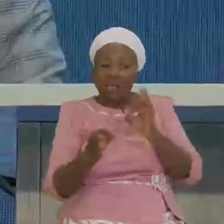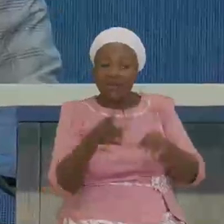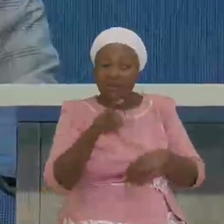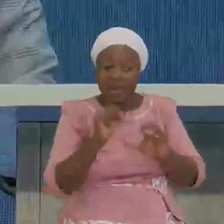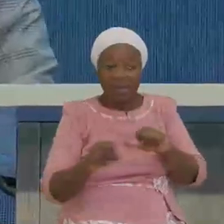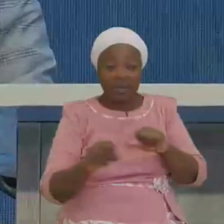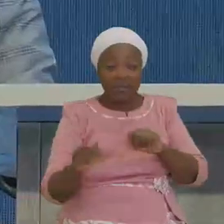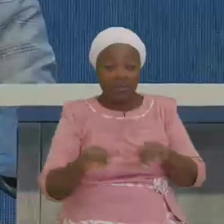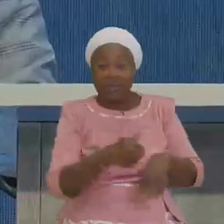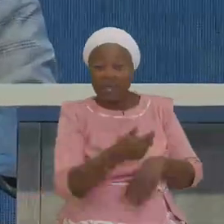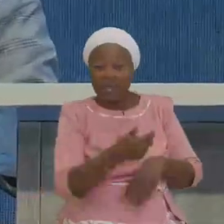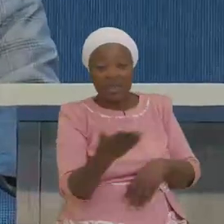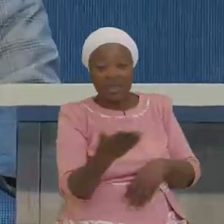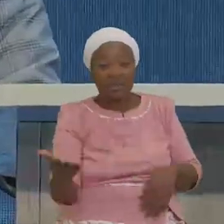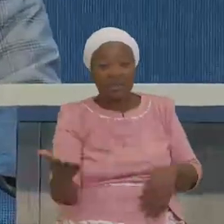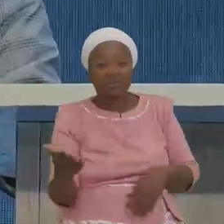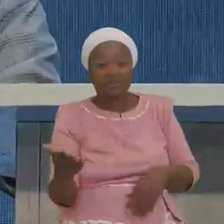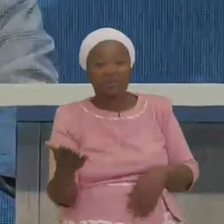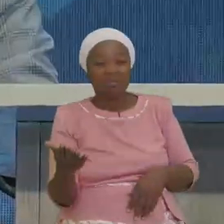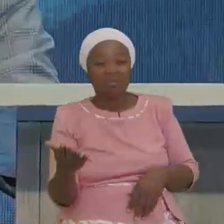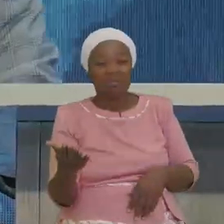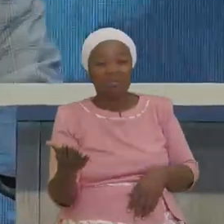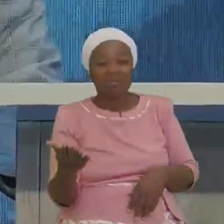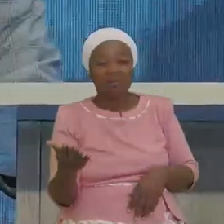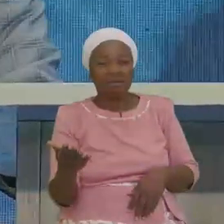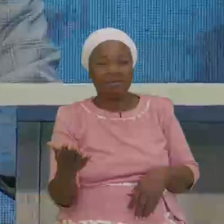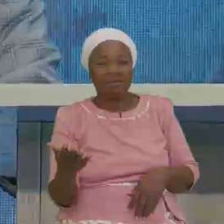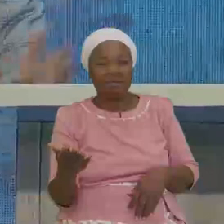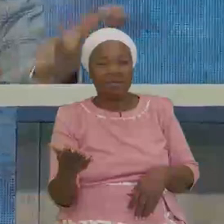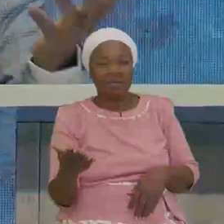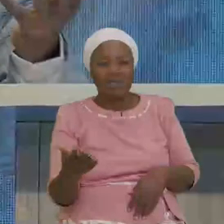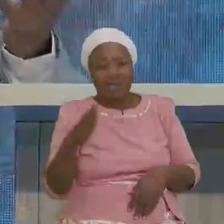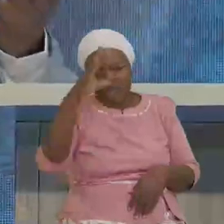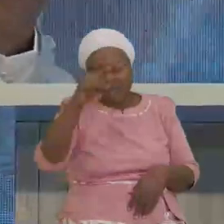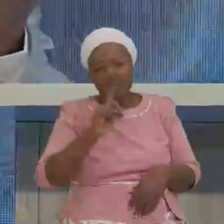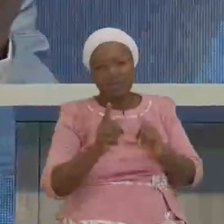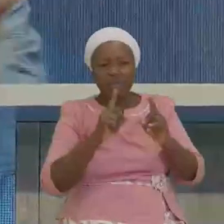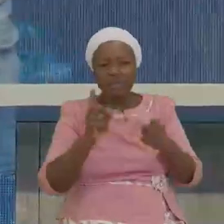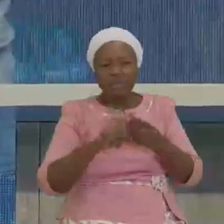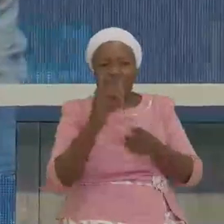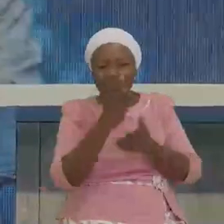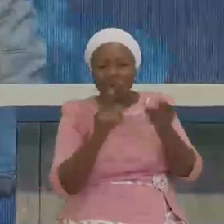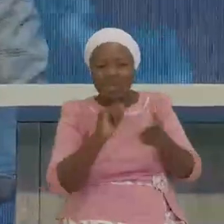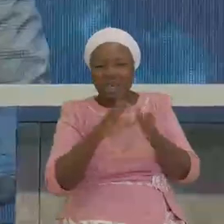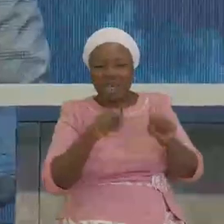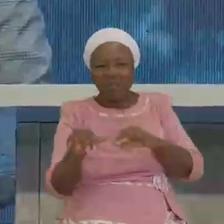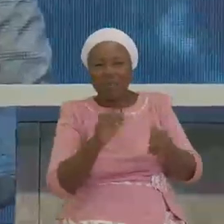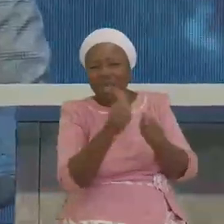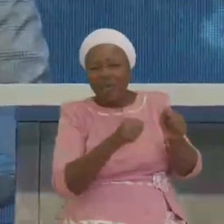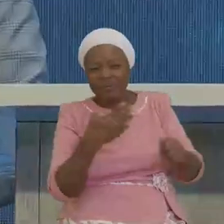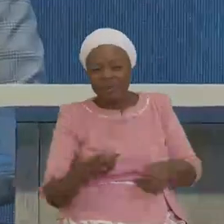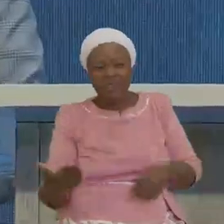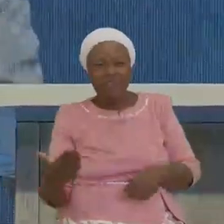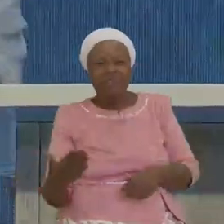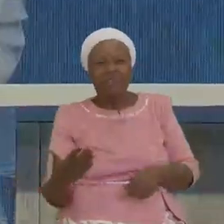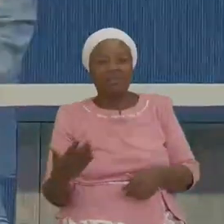l'année qui suit toute sa vie. Si tu peux quelque chose. Il